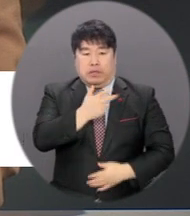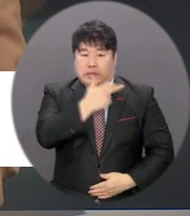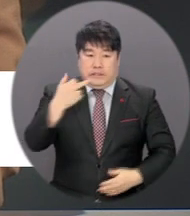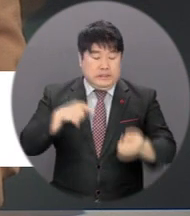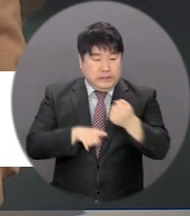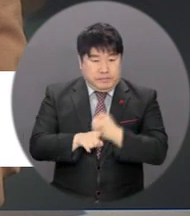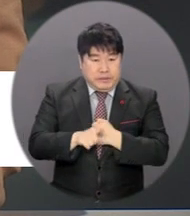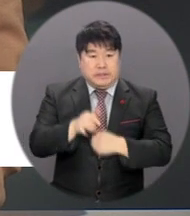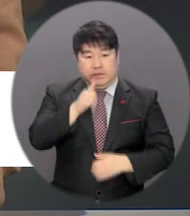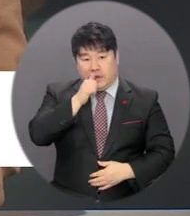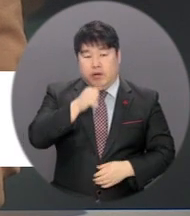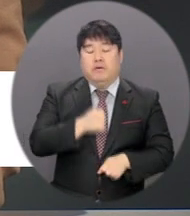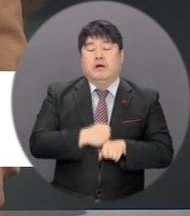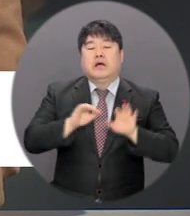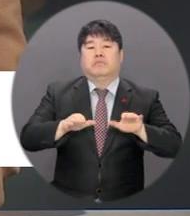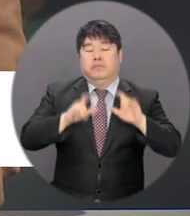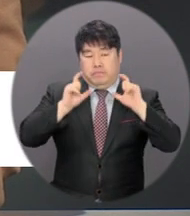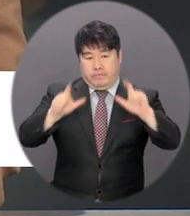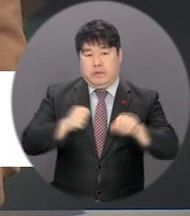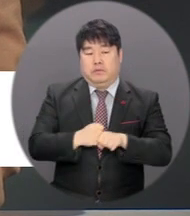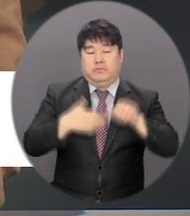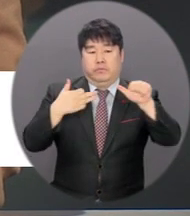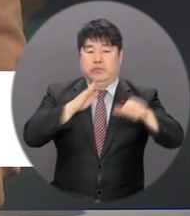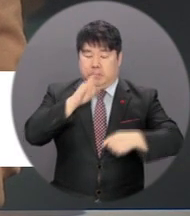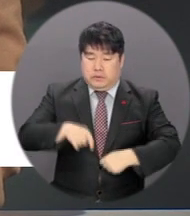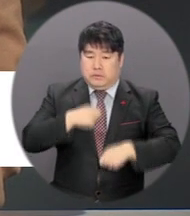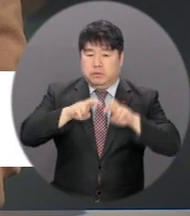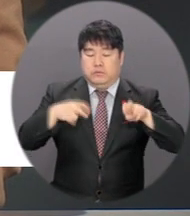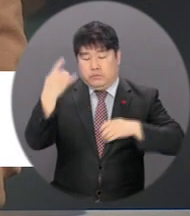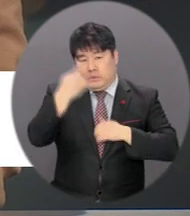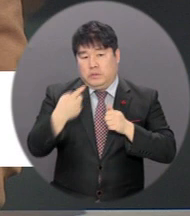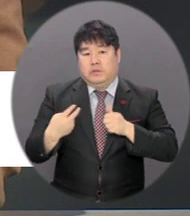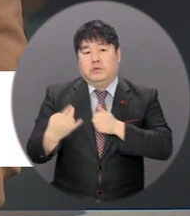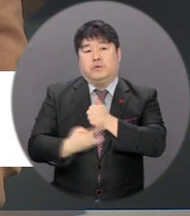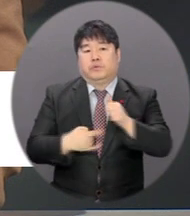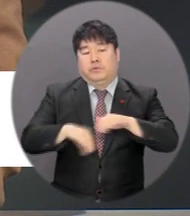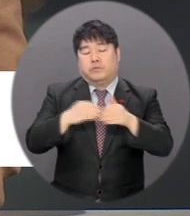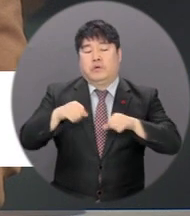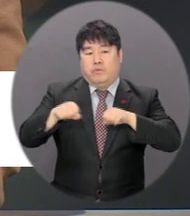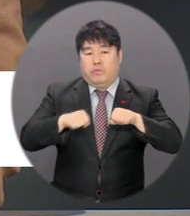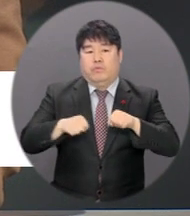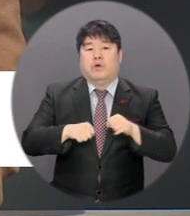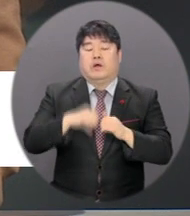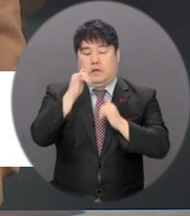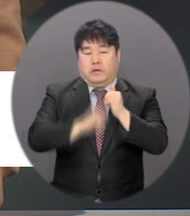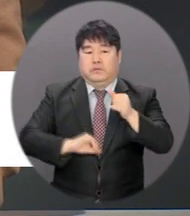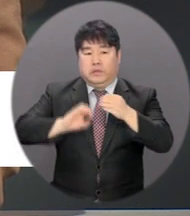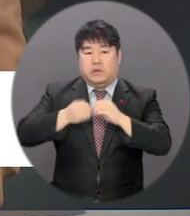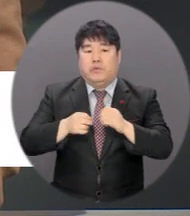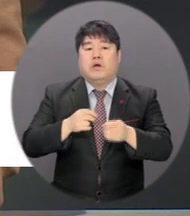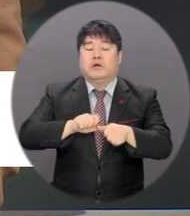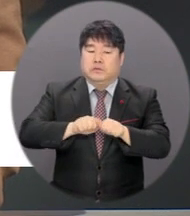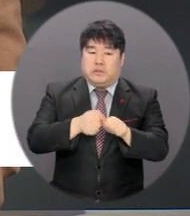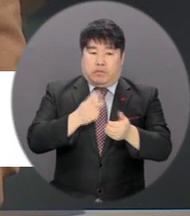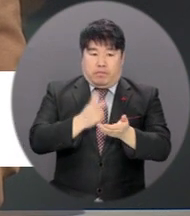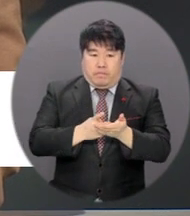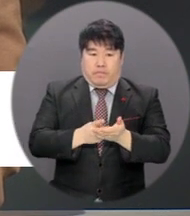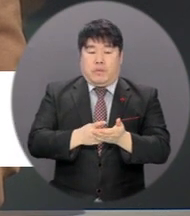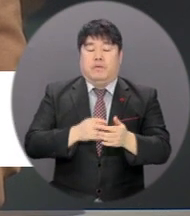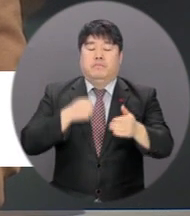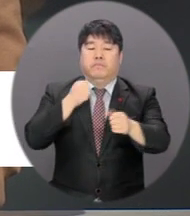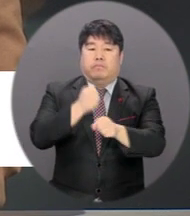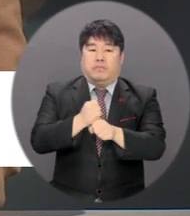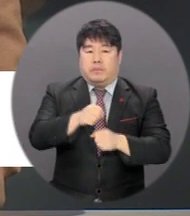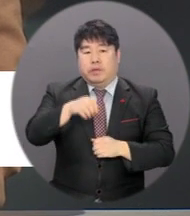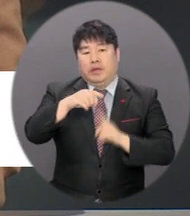의미를 갖습니다. 이번 판결이 5.18 진상조사위원회 활동과 역사왜곡 처벌법 제정에 긍정적인 영향을 미칠